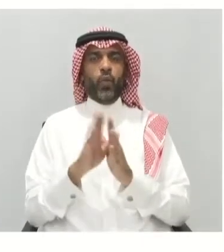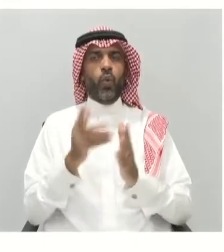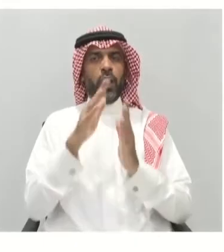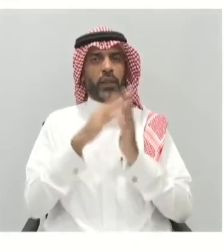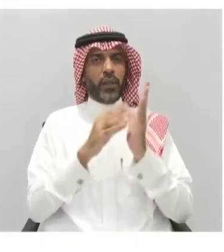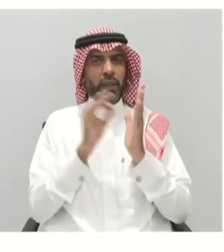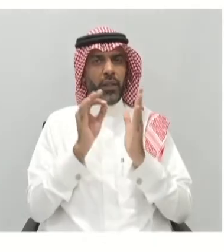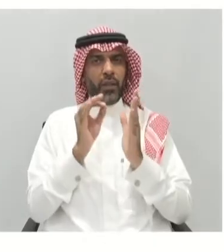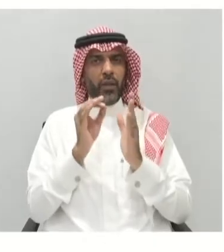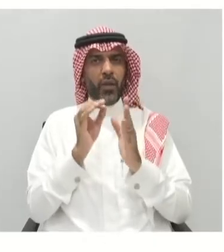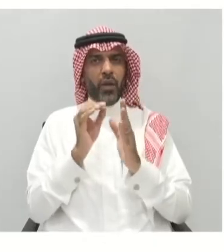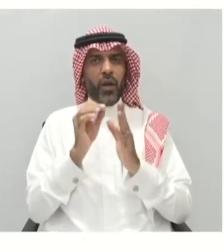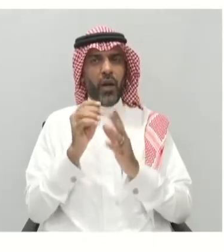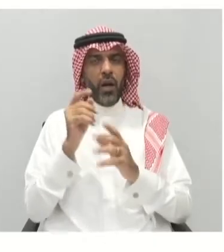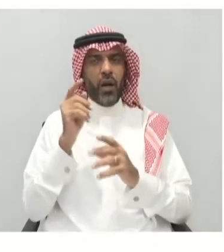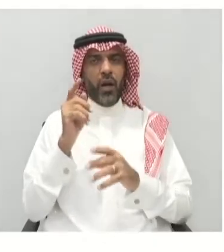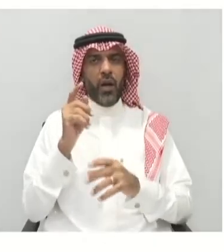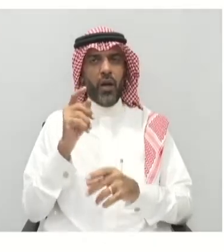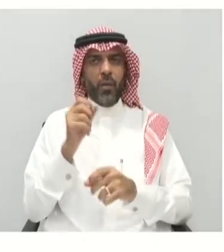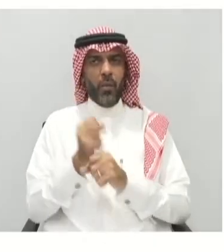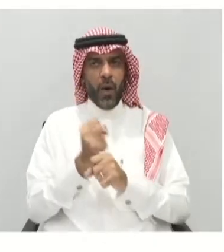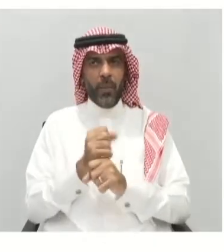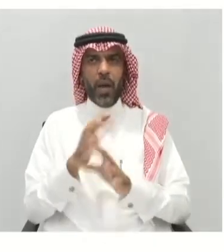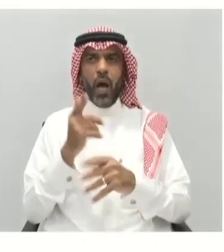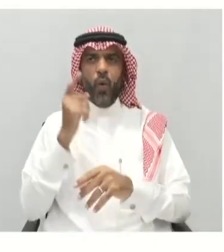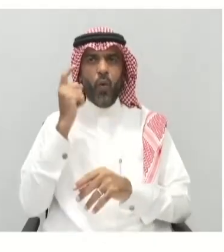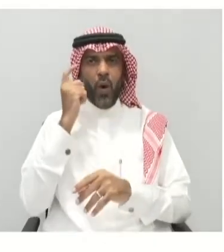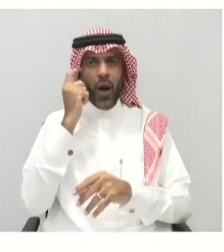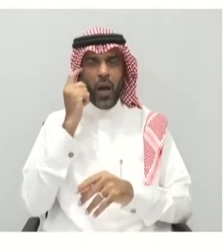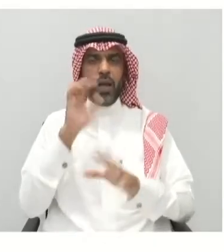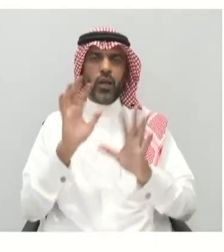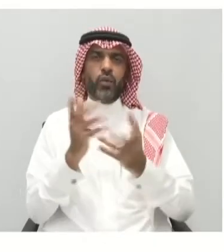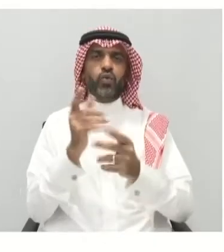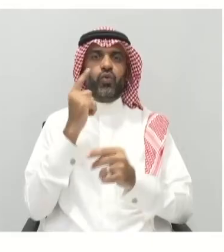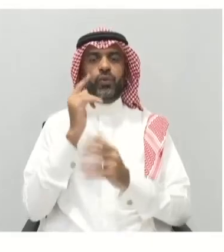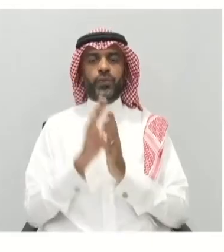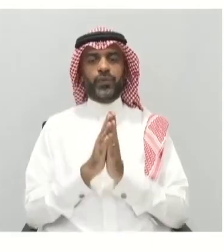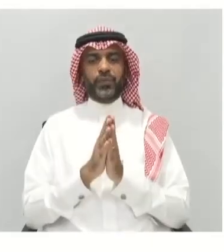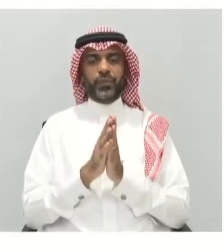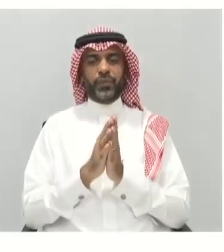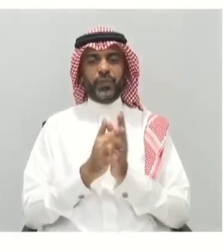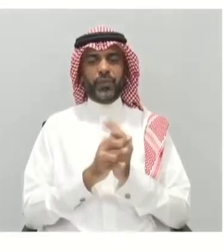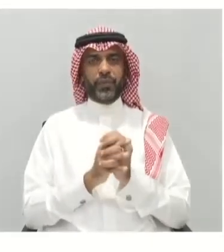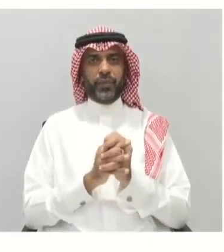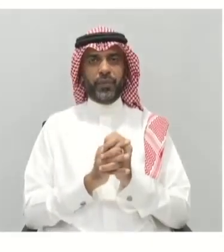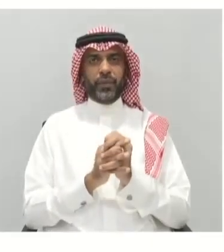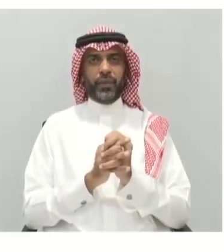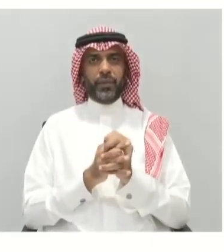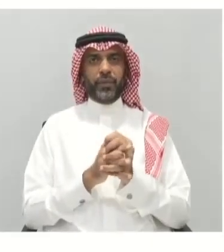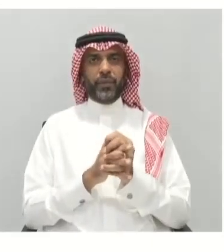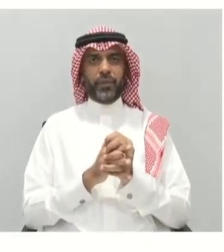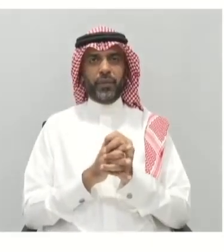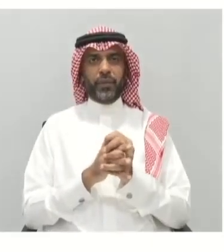موقف او راي او حكم جديد طيب هو يعتمد على انطلاق من مجالين من مجالين